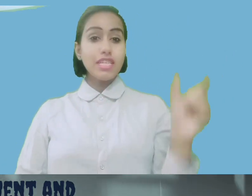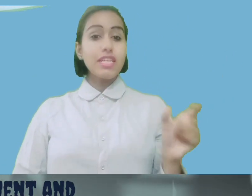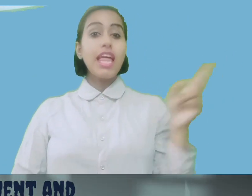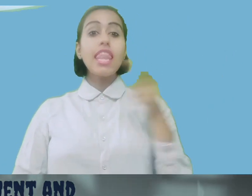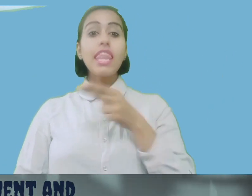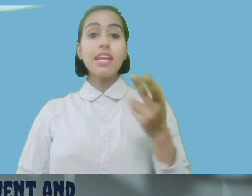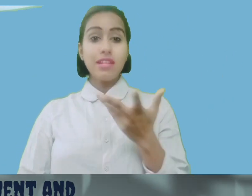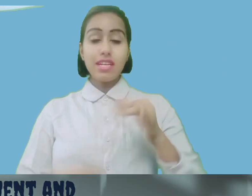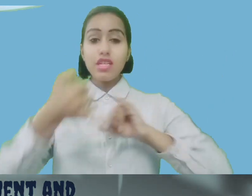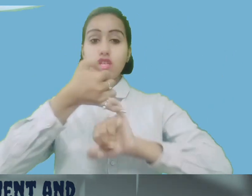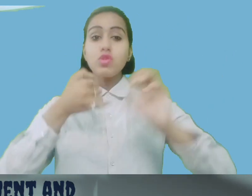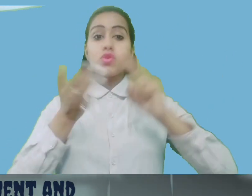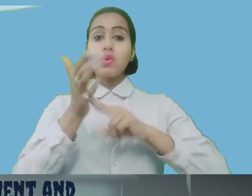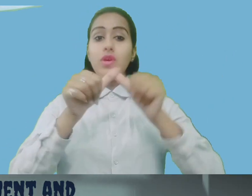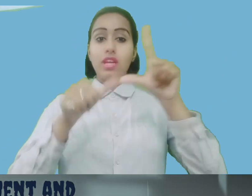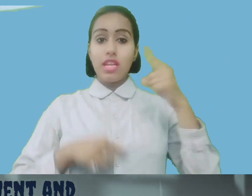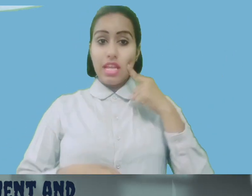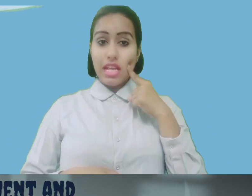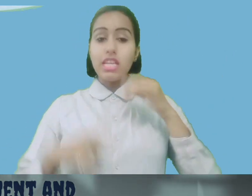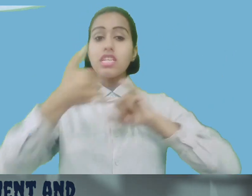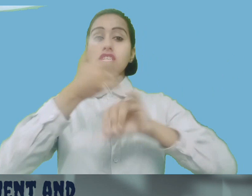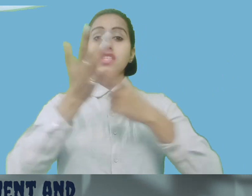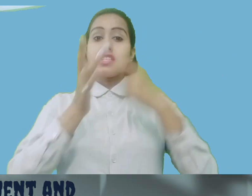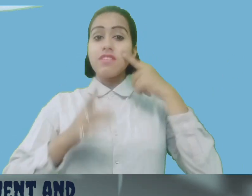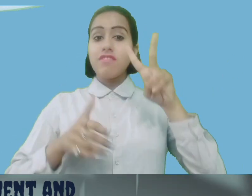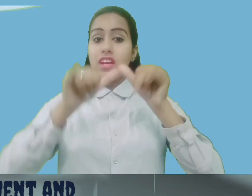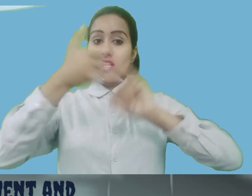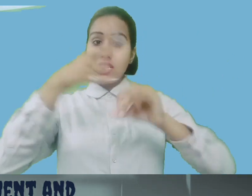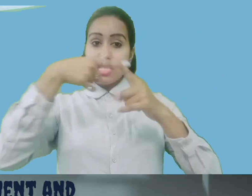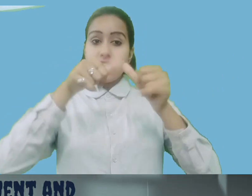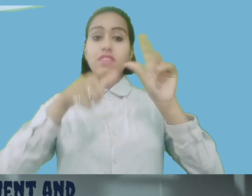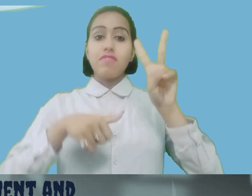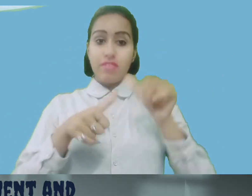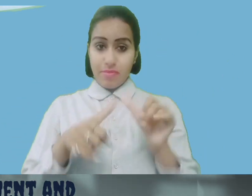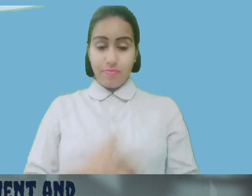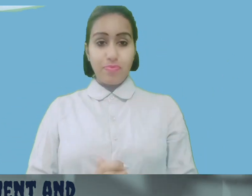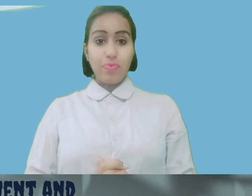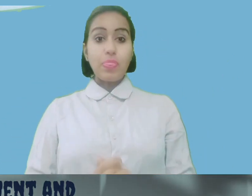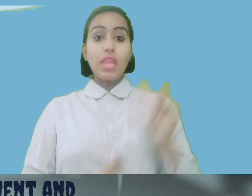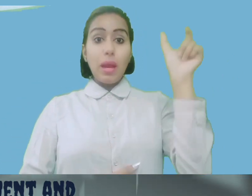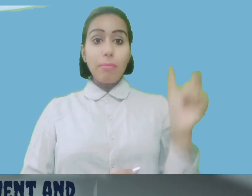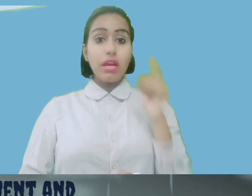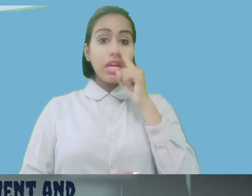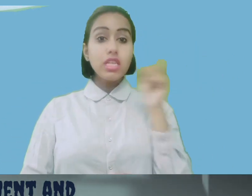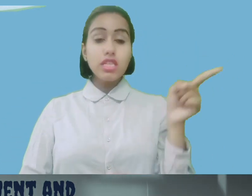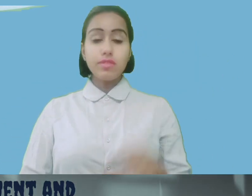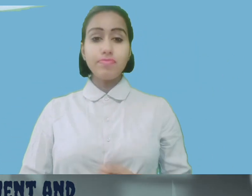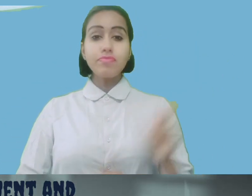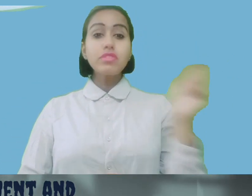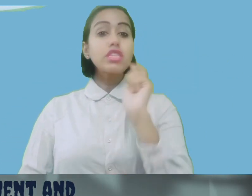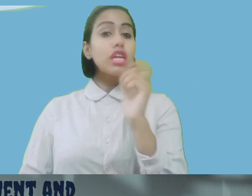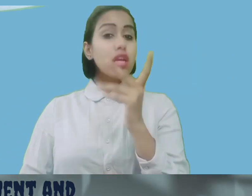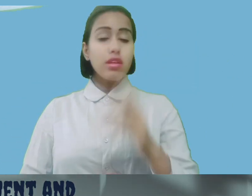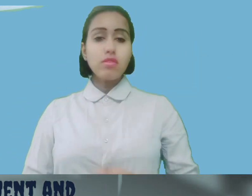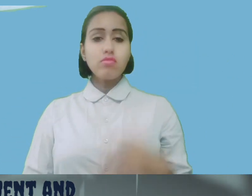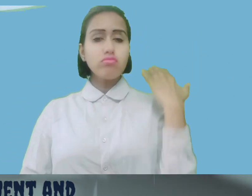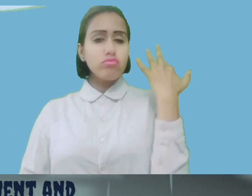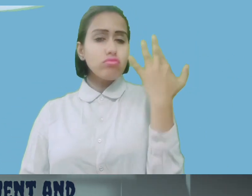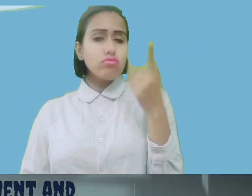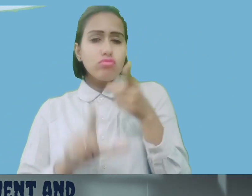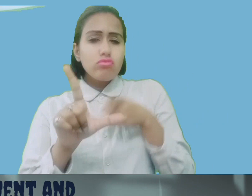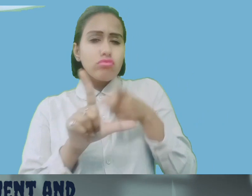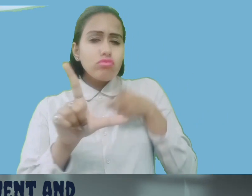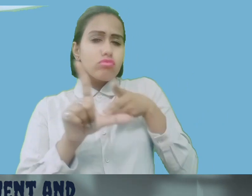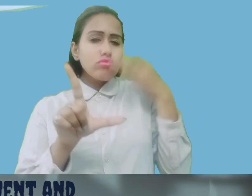हम कहें कि ये पर्दे के पीछे लगातार कई वर्षों से डेफ विद्यार्थियों के लिए,